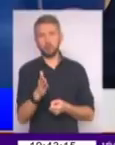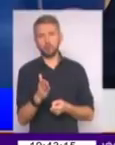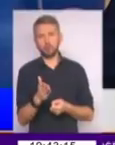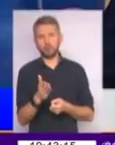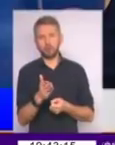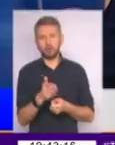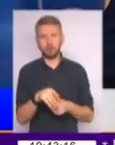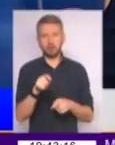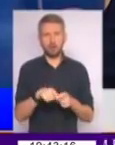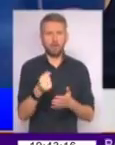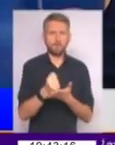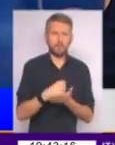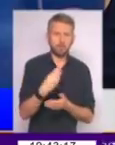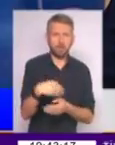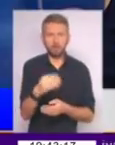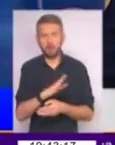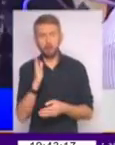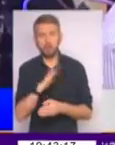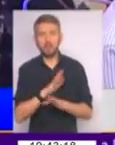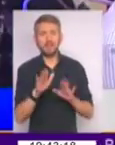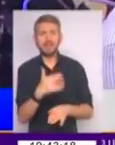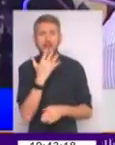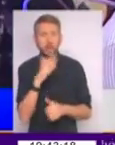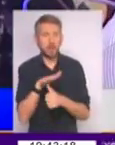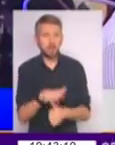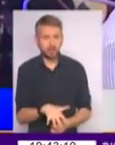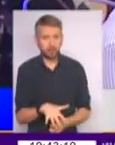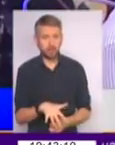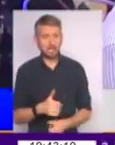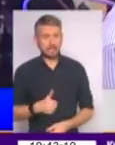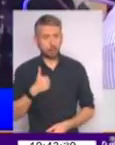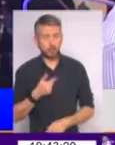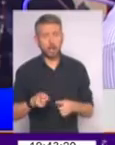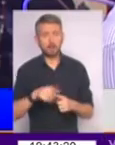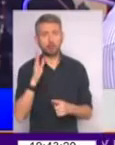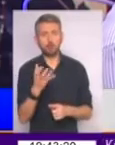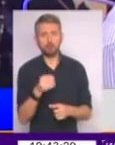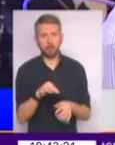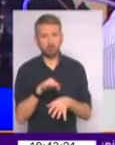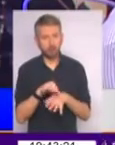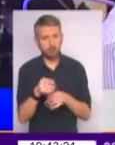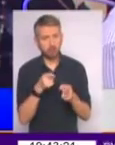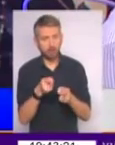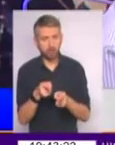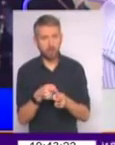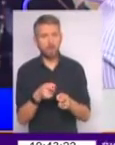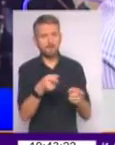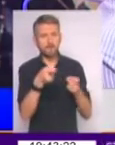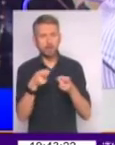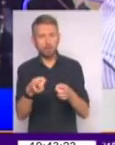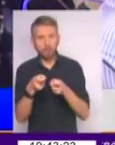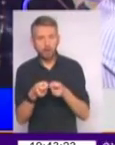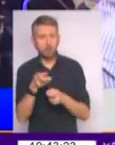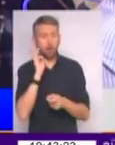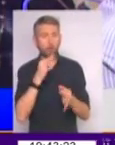шнурати візу, не візу. Це буде не тільки національне приниження гідності, а це буде ще шантаж. Тобто вербування. Кожне